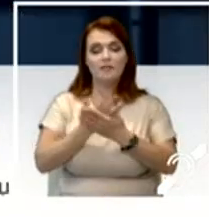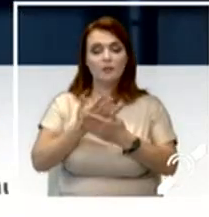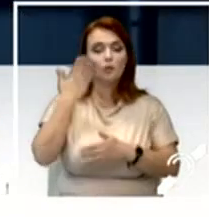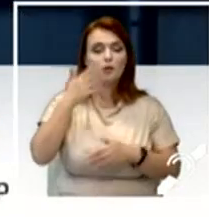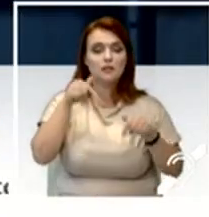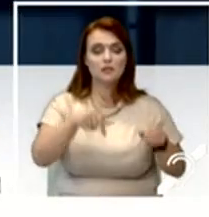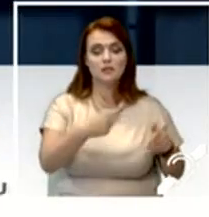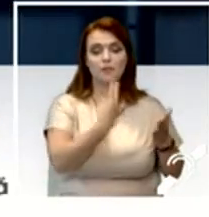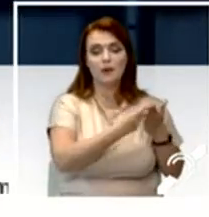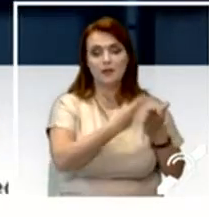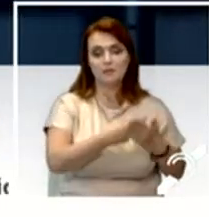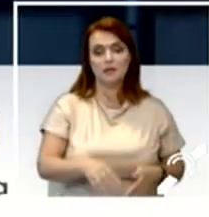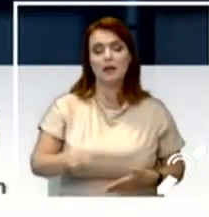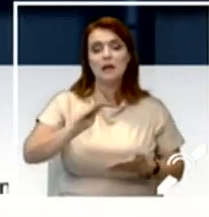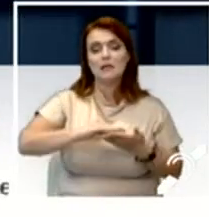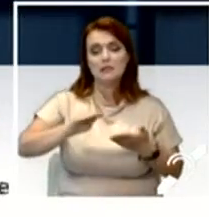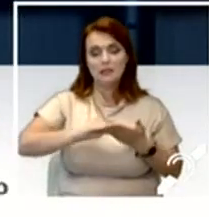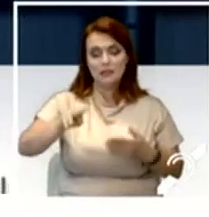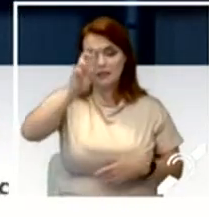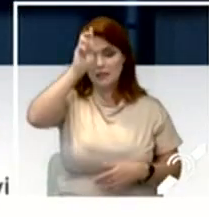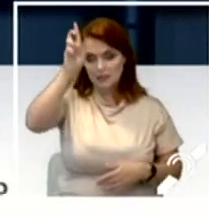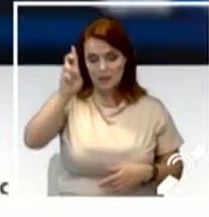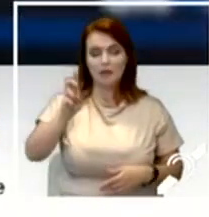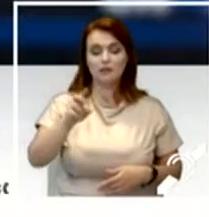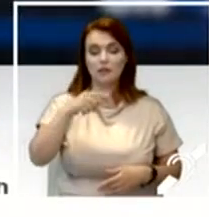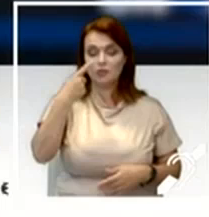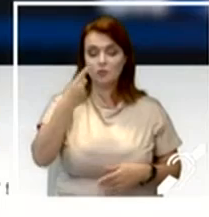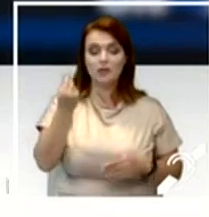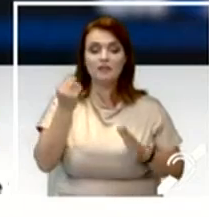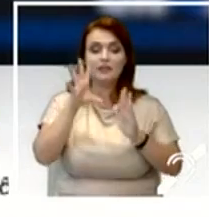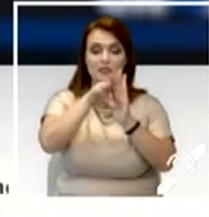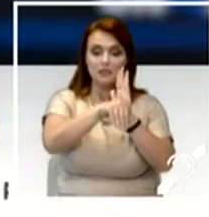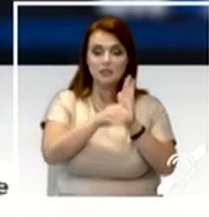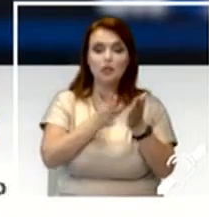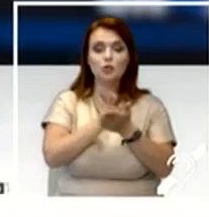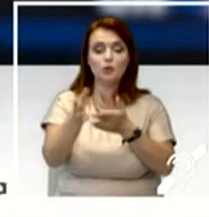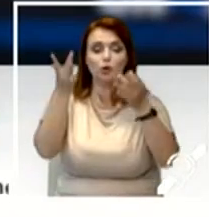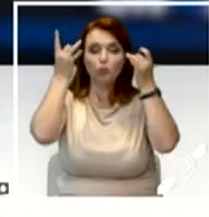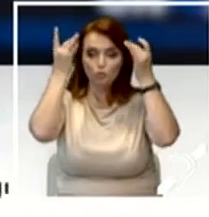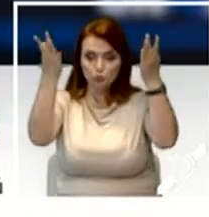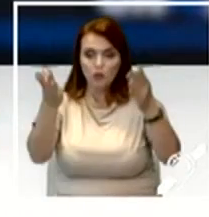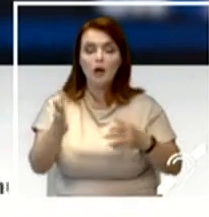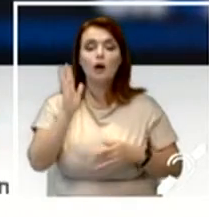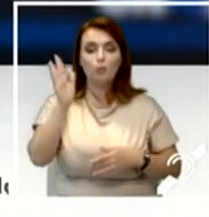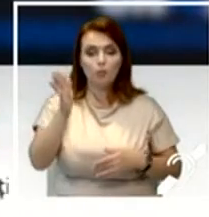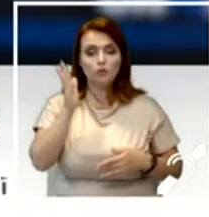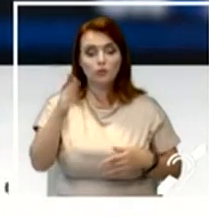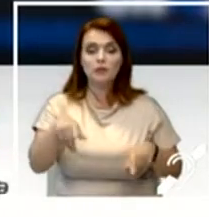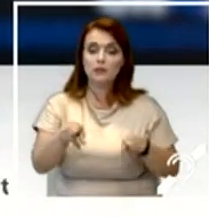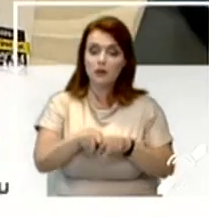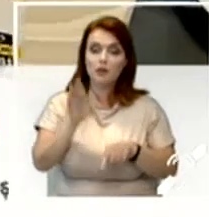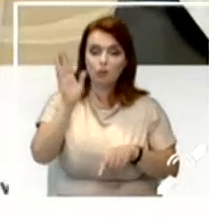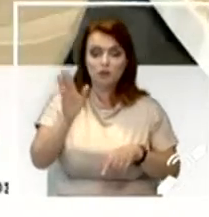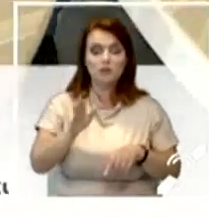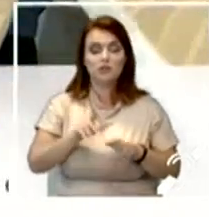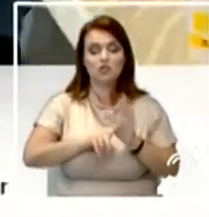frumos. Secretarul de stat Andrei Chistol afirmă că investițiile în domeniul culturii vor contribui și la dezvoltarea economiei naționale.